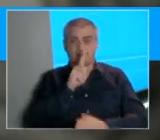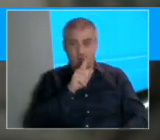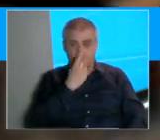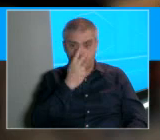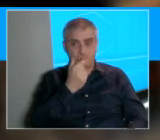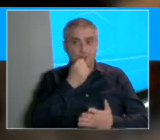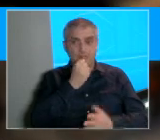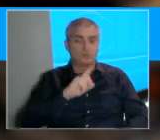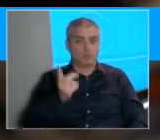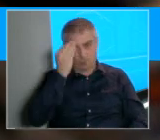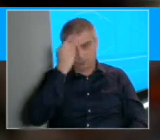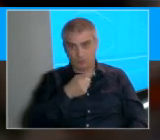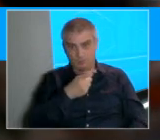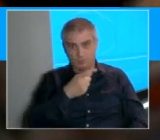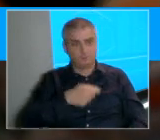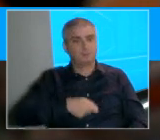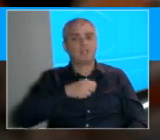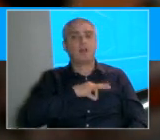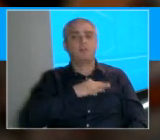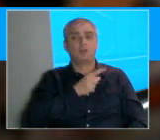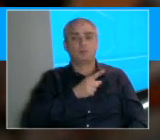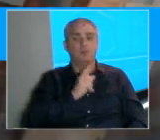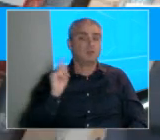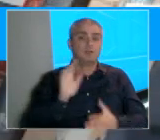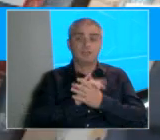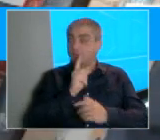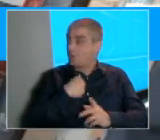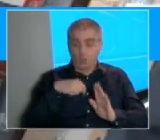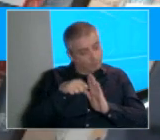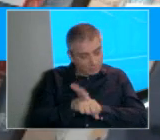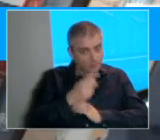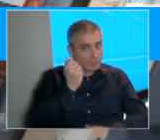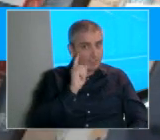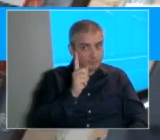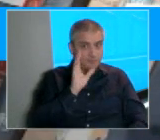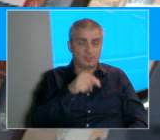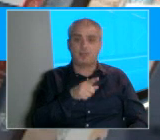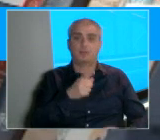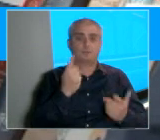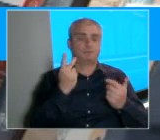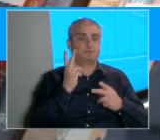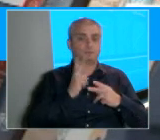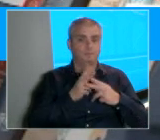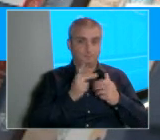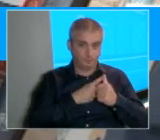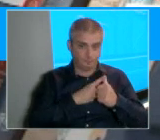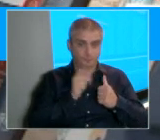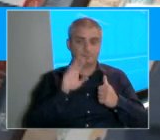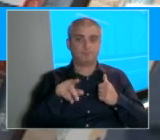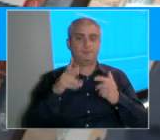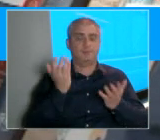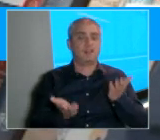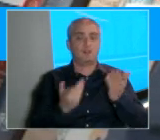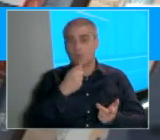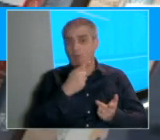מבחינת התקציבים, כולם זוכרים את סל הבריאות, אבל חברים, אם אנחנו לא נשקיע כסף, גם בניטור של התחלואה, גם בטיפות